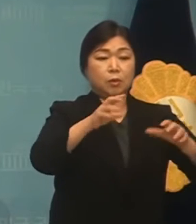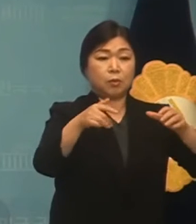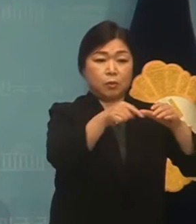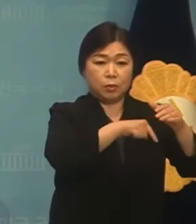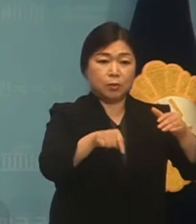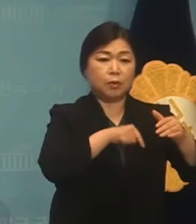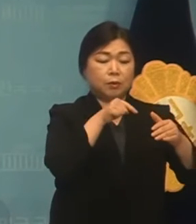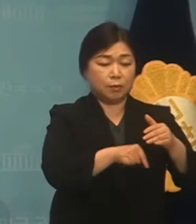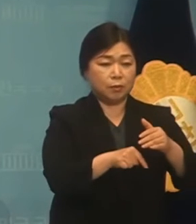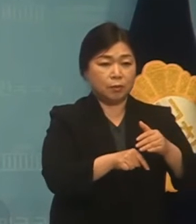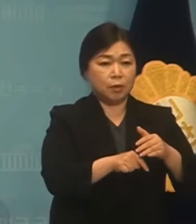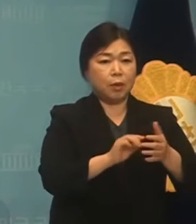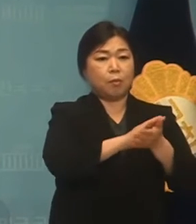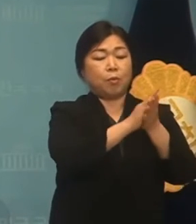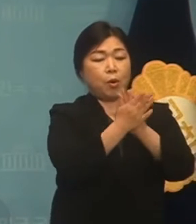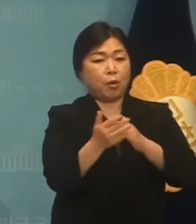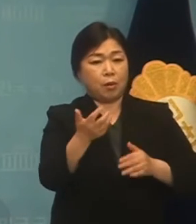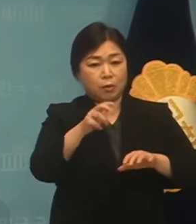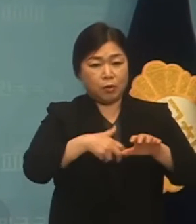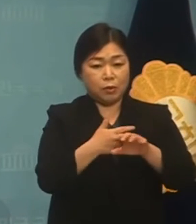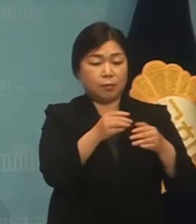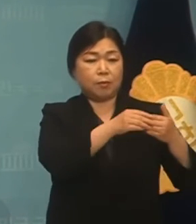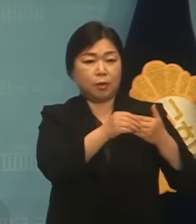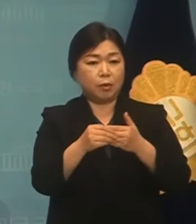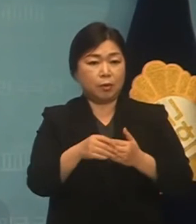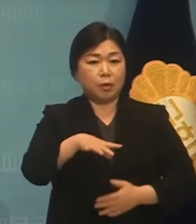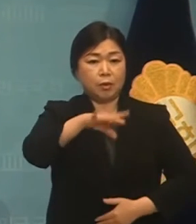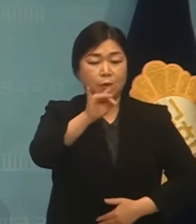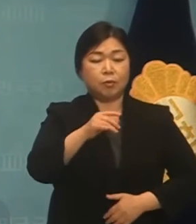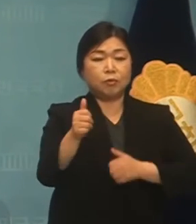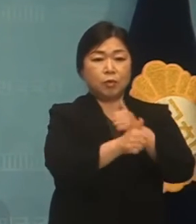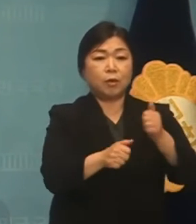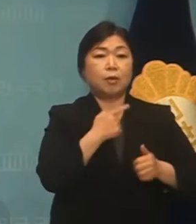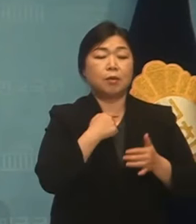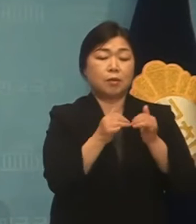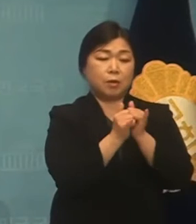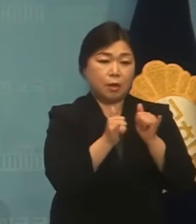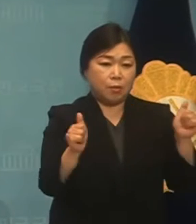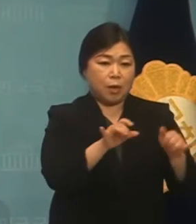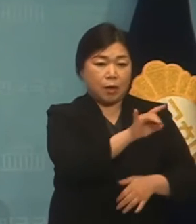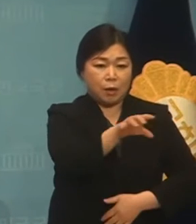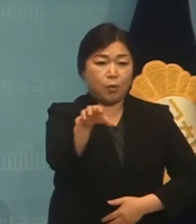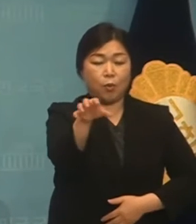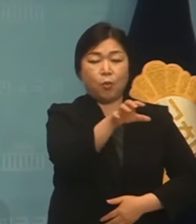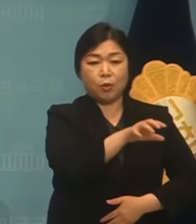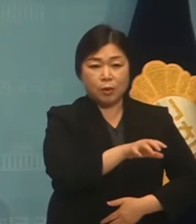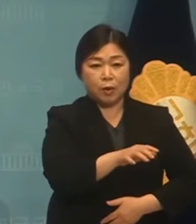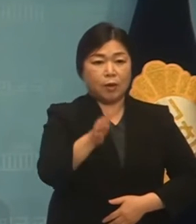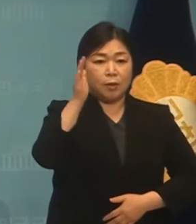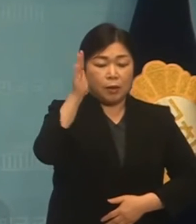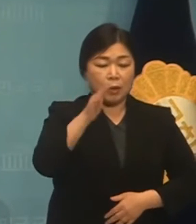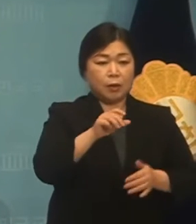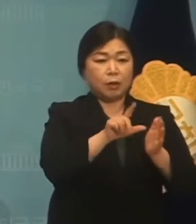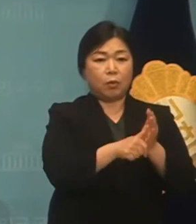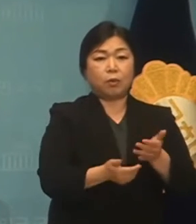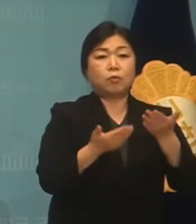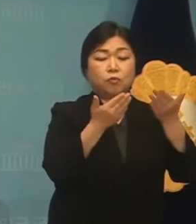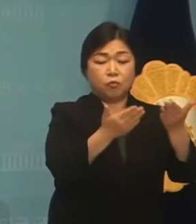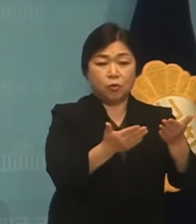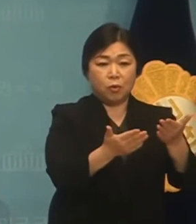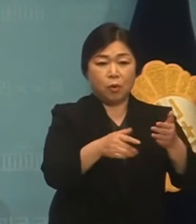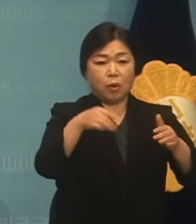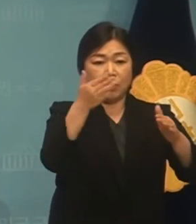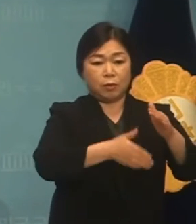혁신을 이끈 소선 의원들이 각자의 역량을 충분히 발휘할 수 있도록 원내에서 발언기회 확대를 물론이고